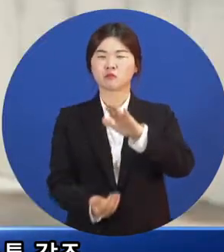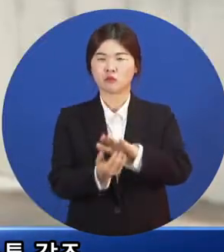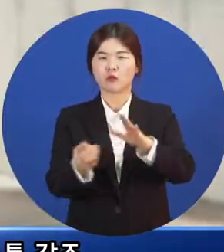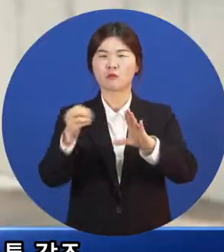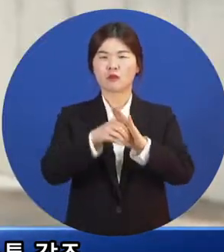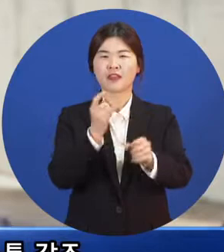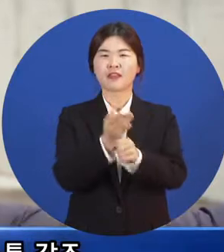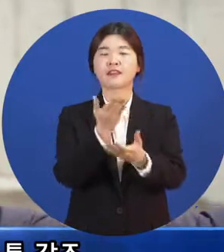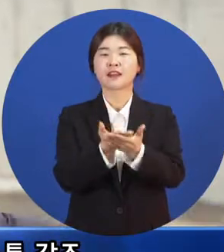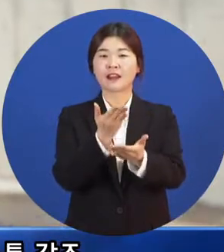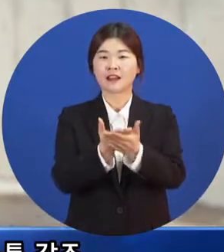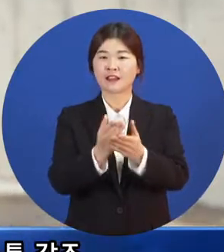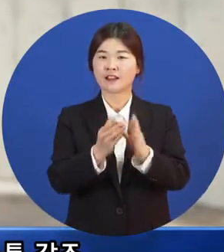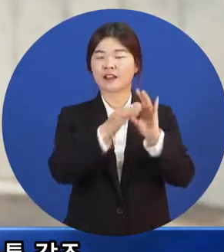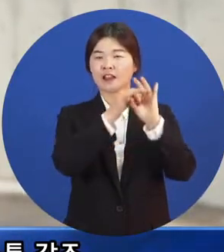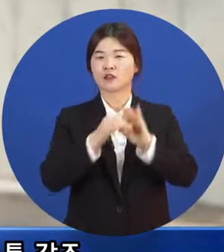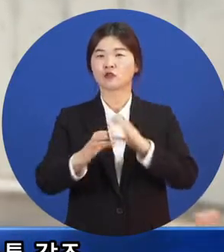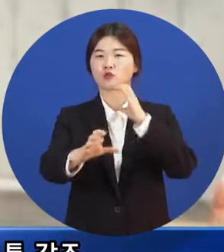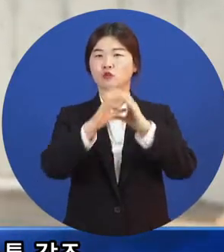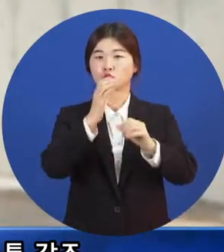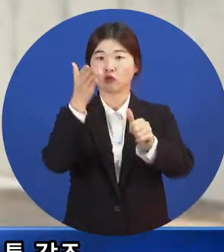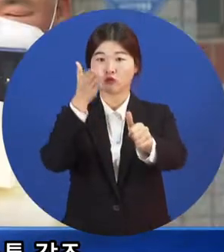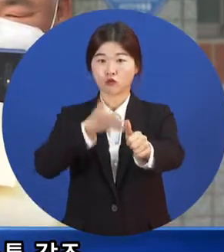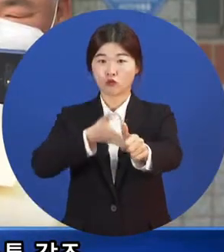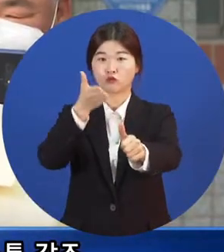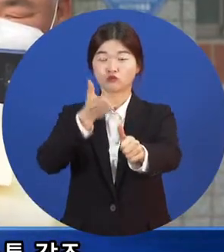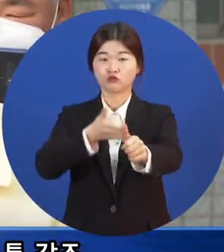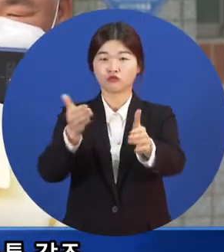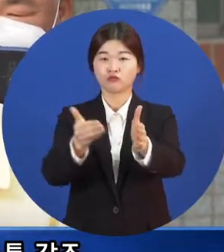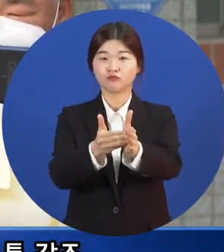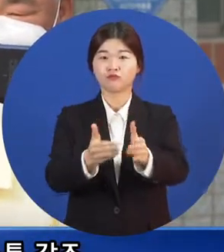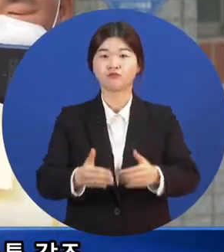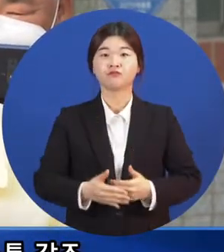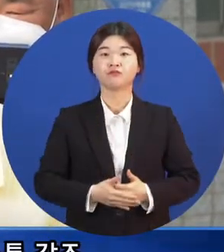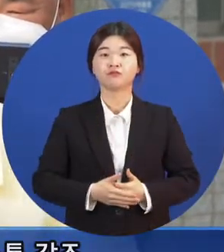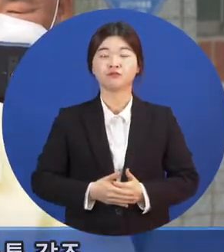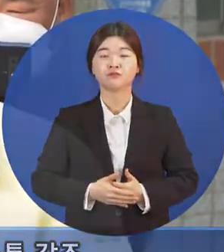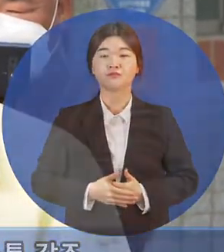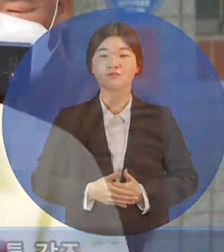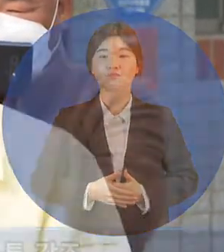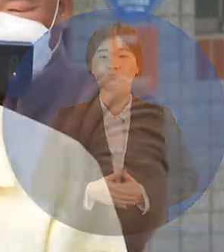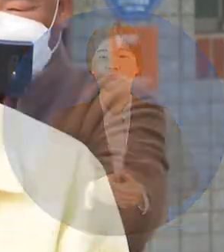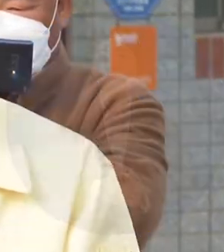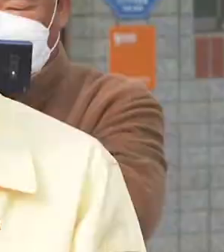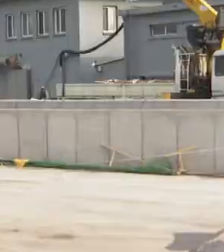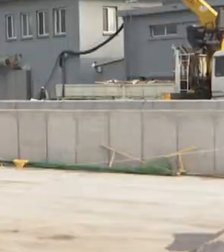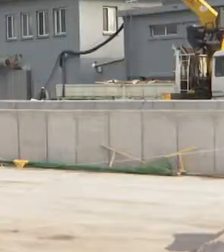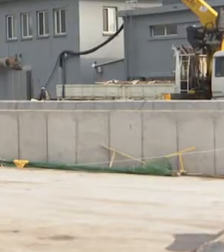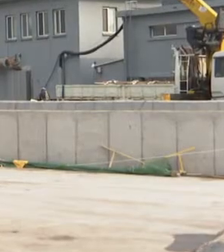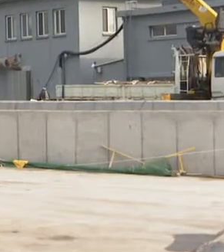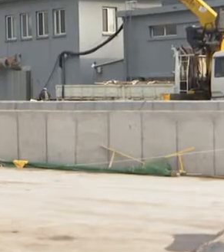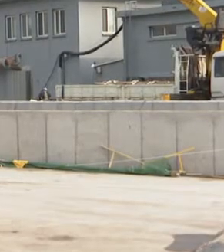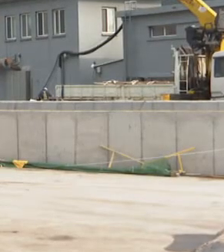수 있도록 주민과의 지속적인 소통을 재차 강조했습니다.